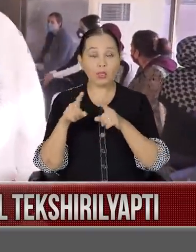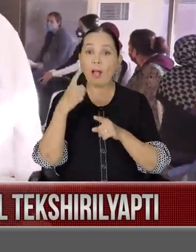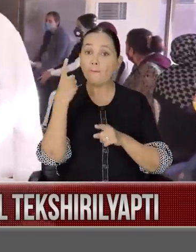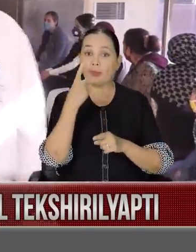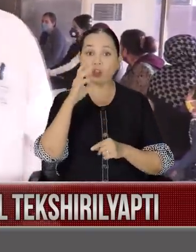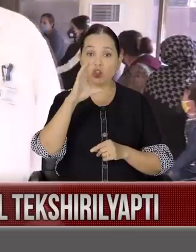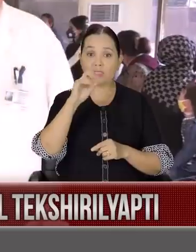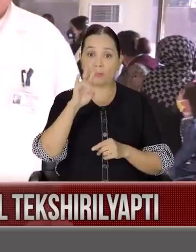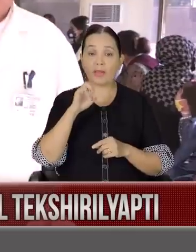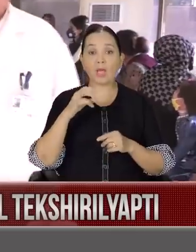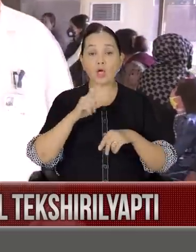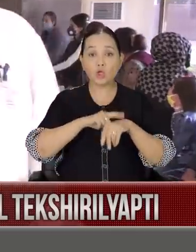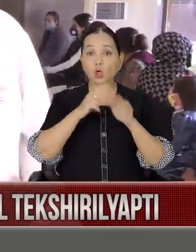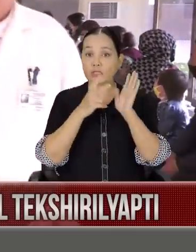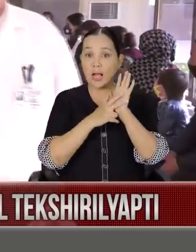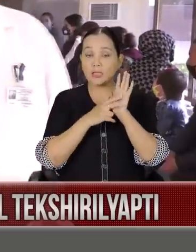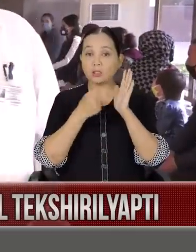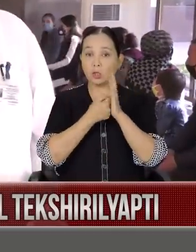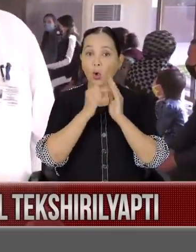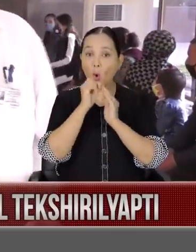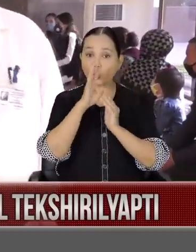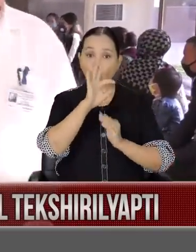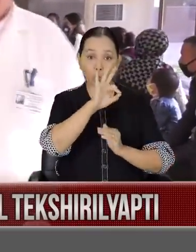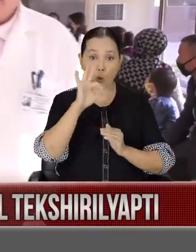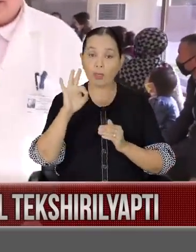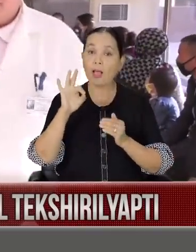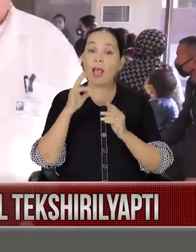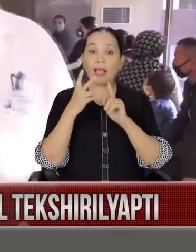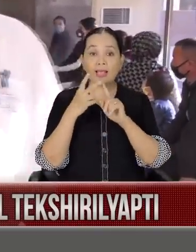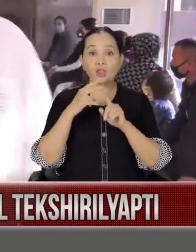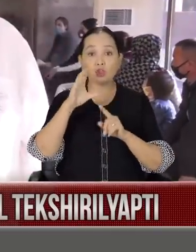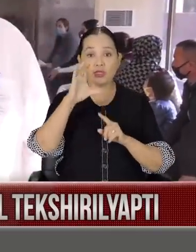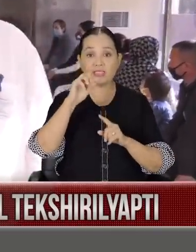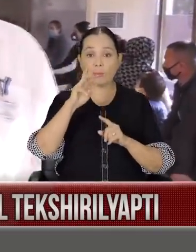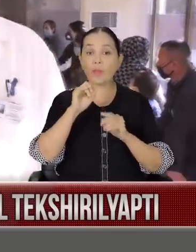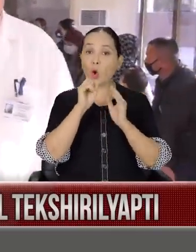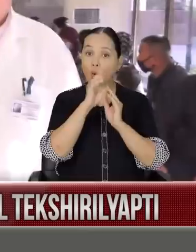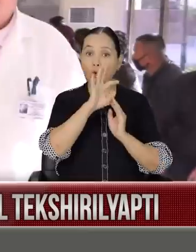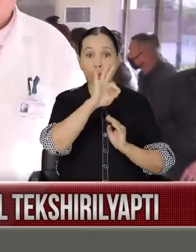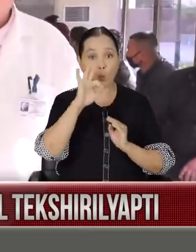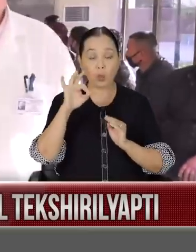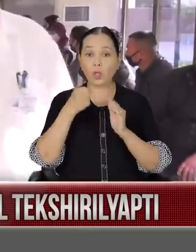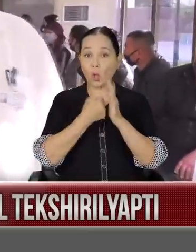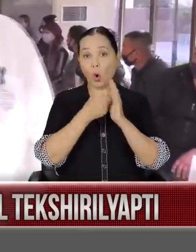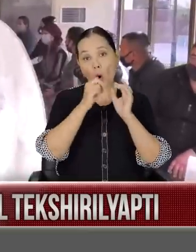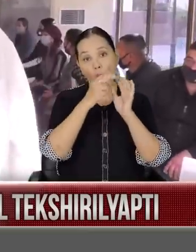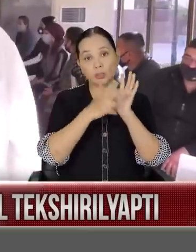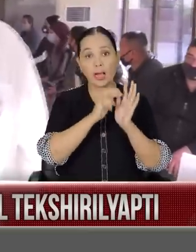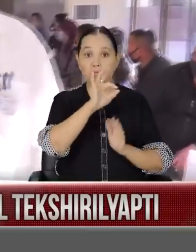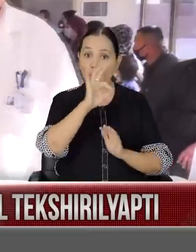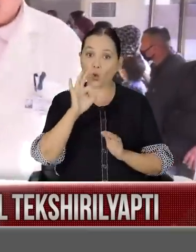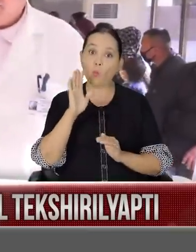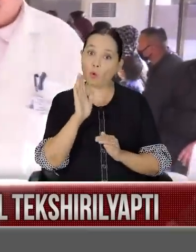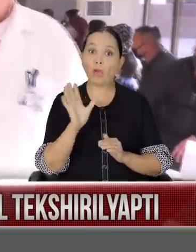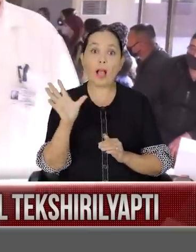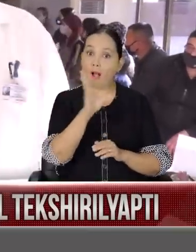Birinchi smenada soat 8 dan 14:00 gacha, ikkinchi smenada 14:00 dan 18:00 gacha